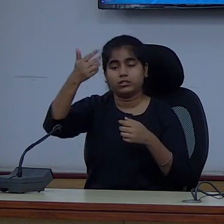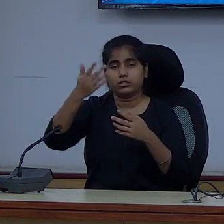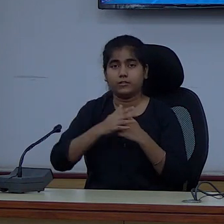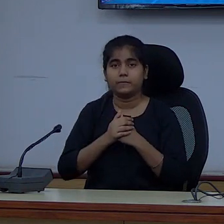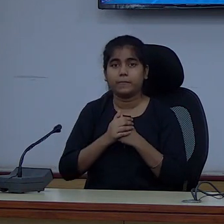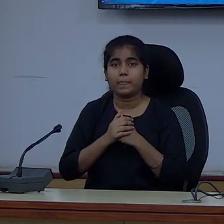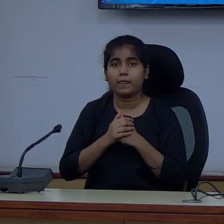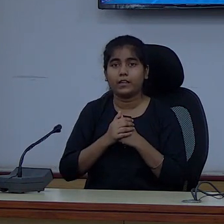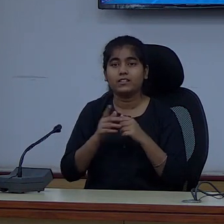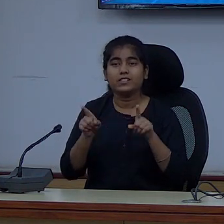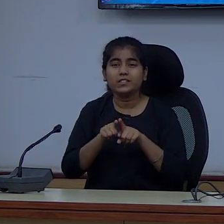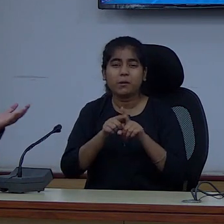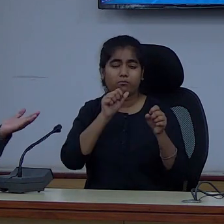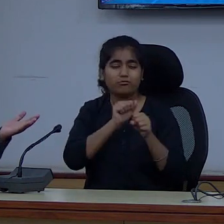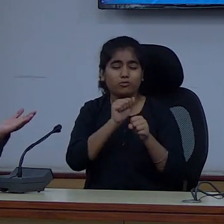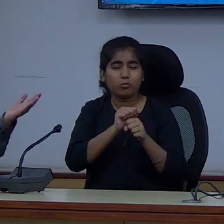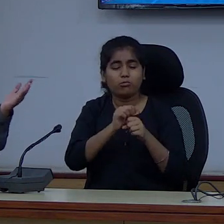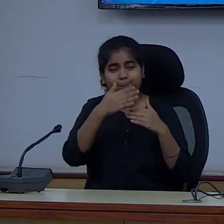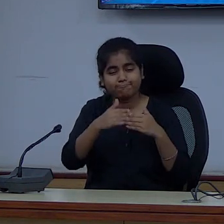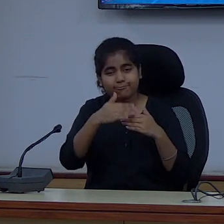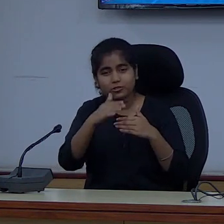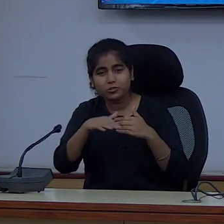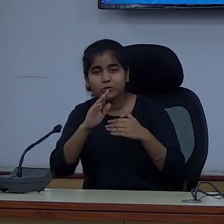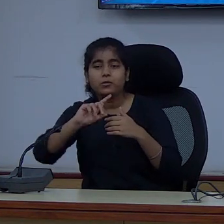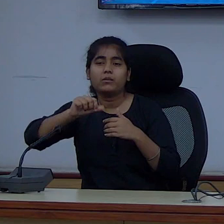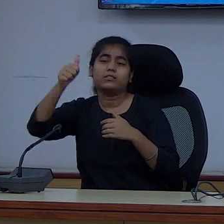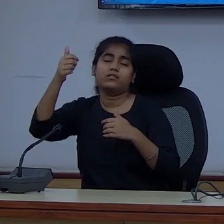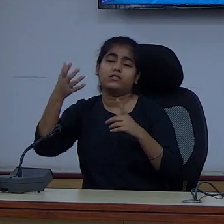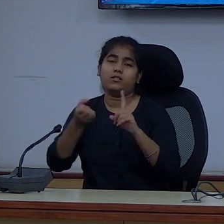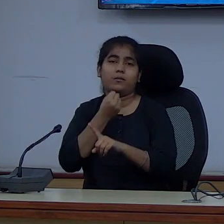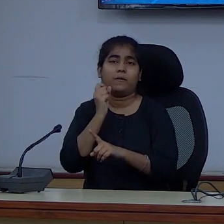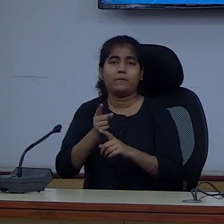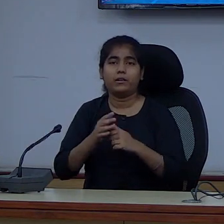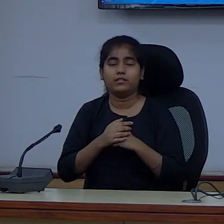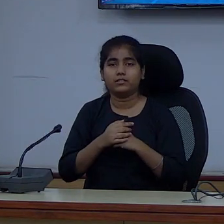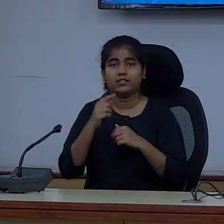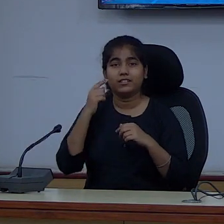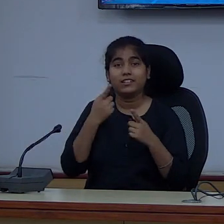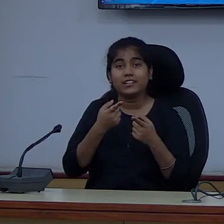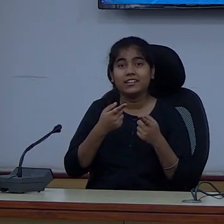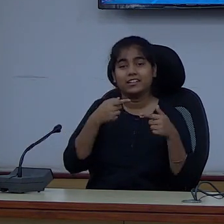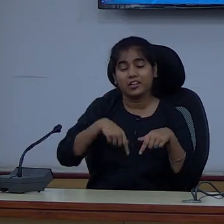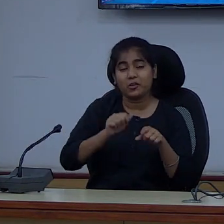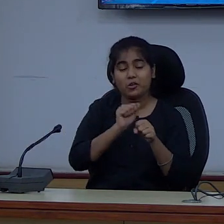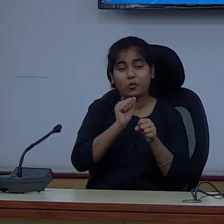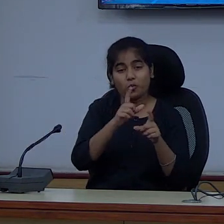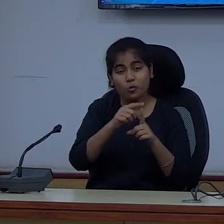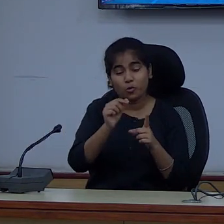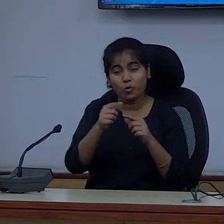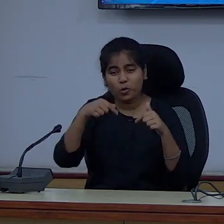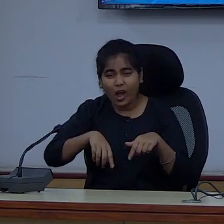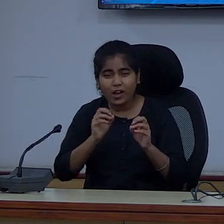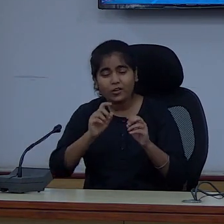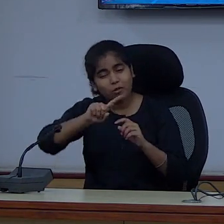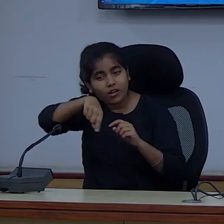डेफिनेटली वो अभी फल तो खैर आपको नहीं दे रहा, लेकिन जाकर वो आपको ज़रूर फलित करेगा, इस बात की तो खैर गारंटी है। तो वो एक बात यही है ना कि कर्म करो तो फल मिलता है, आप